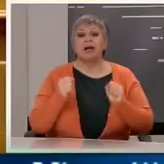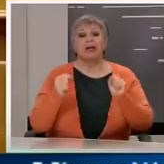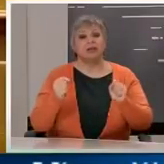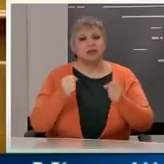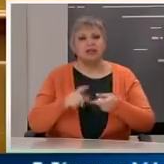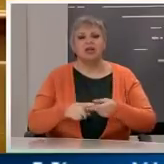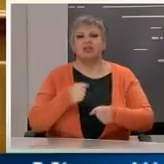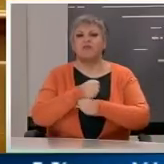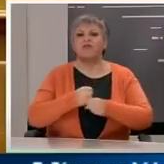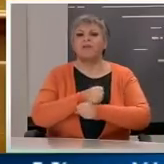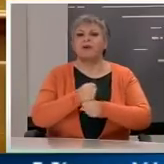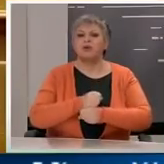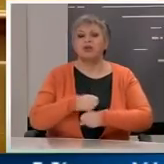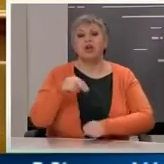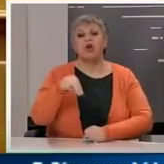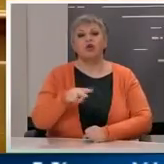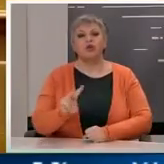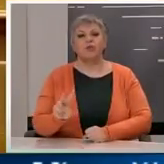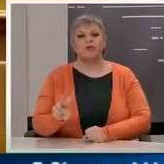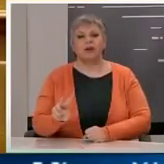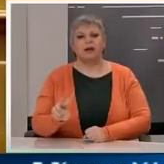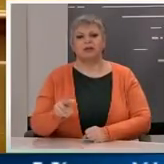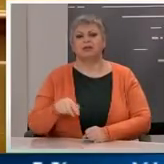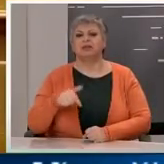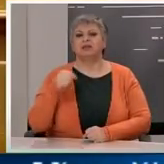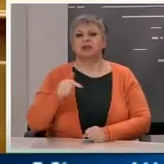σκάνδαλο Νοβάρτης και τις παρεπόμενες